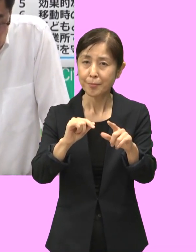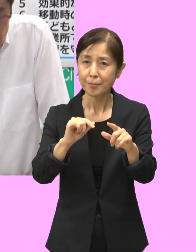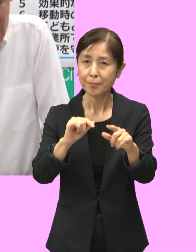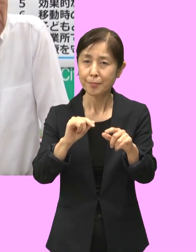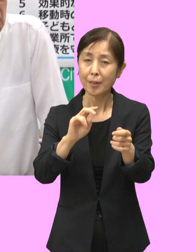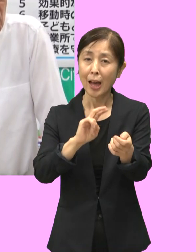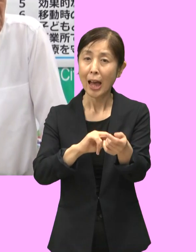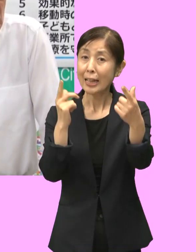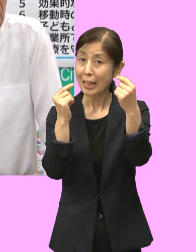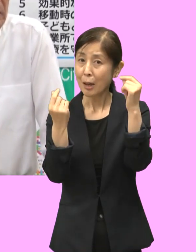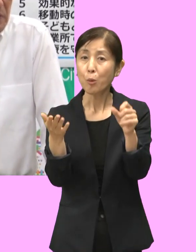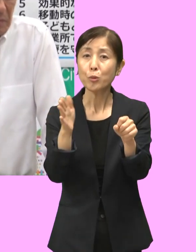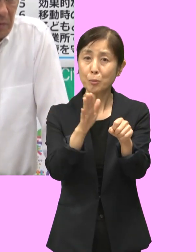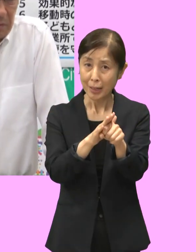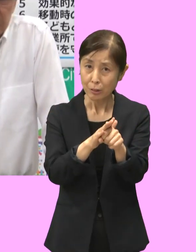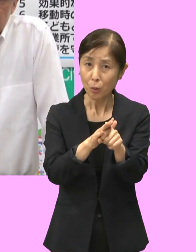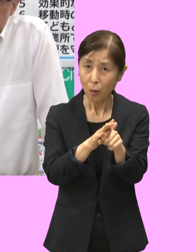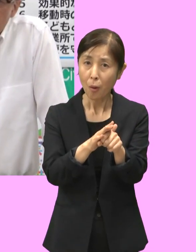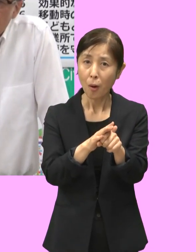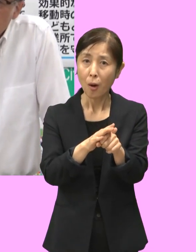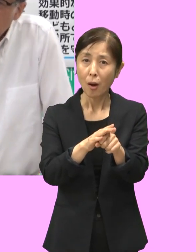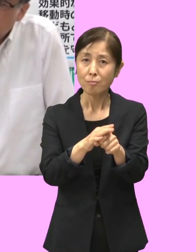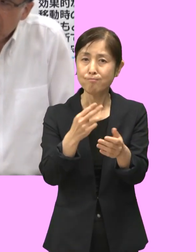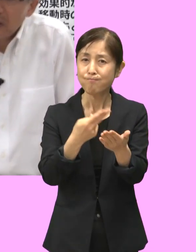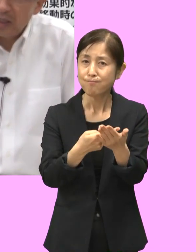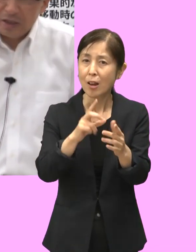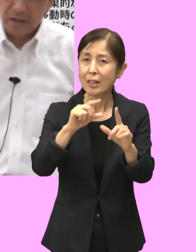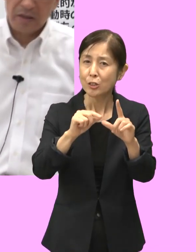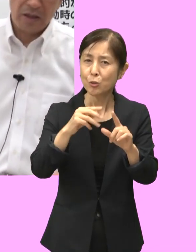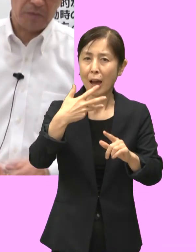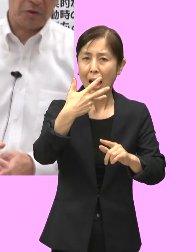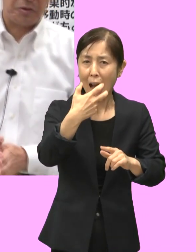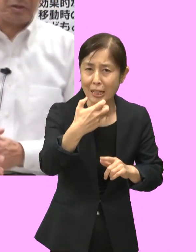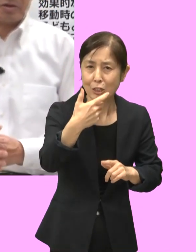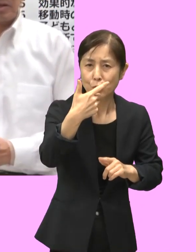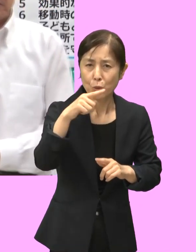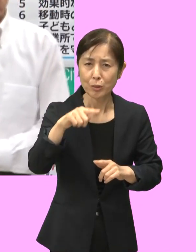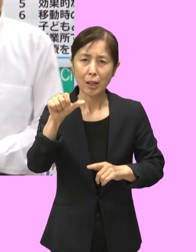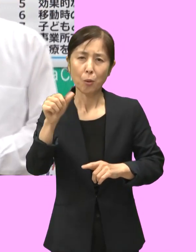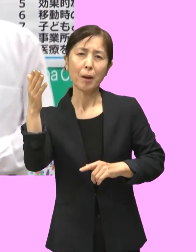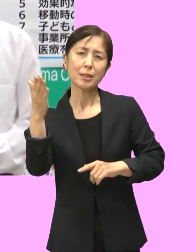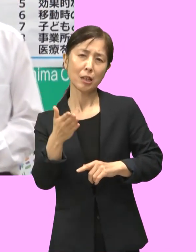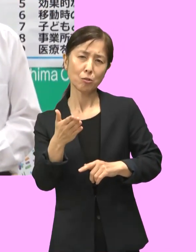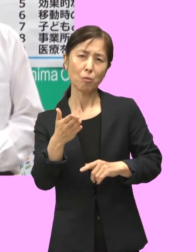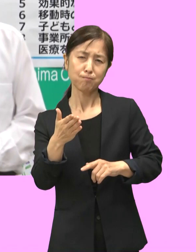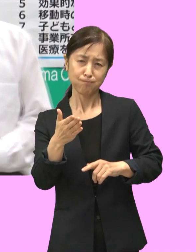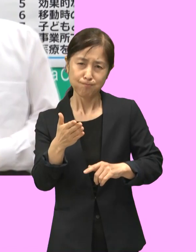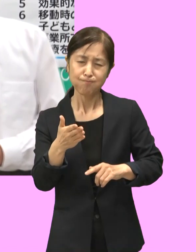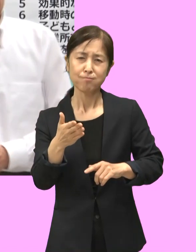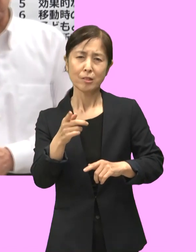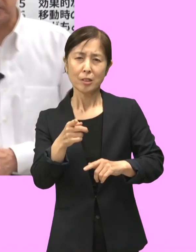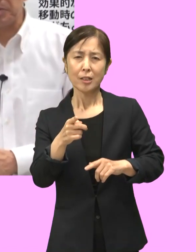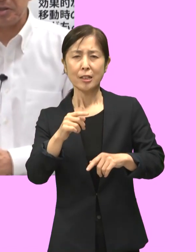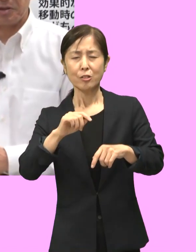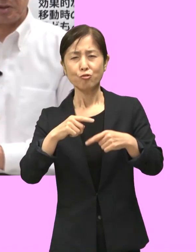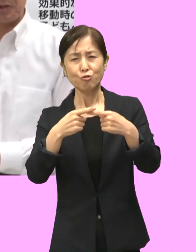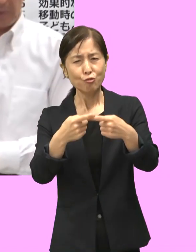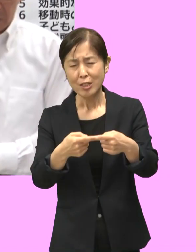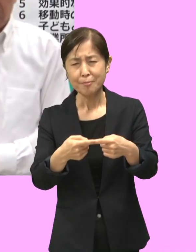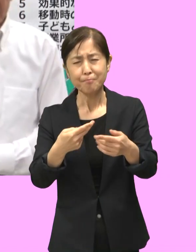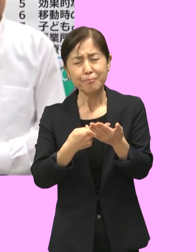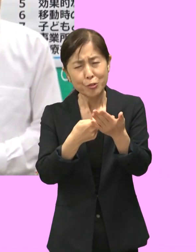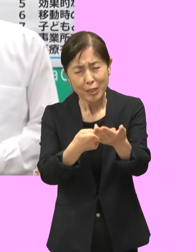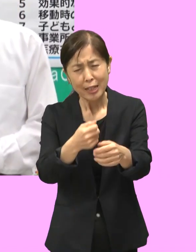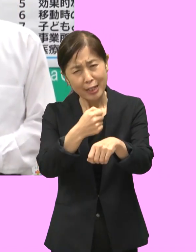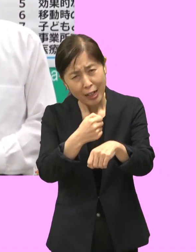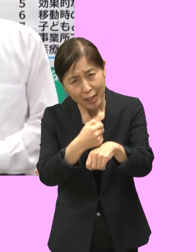うと 86.5% ということで、非常に高い病床率になっております。入院調整が非常に厳しくなっております